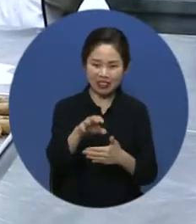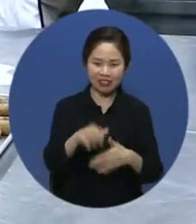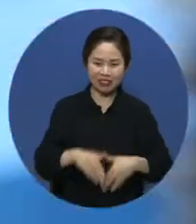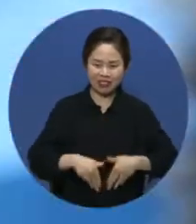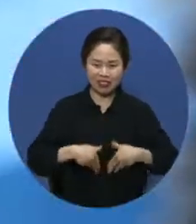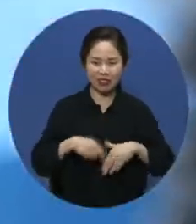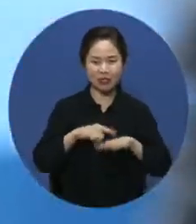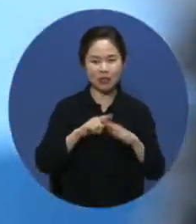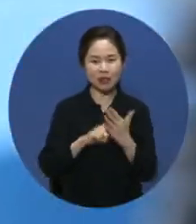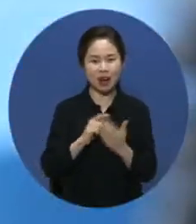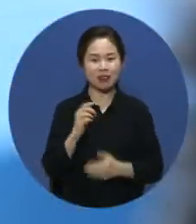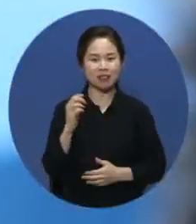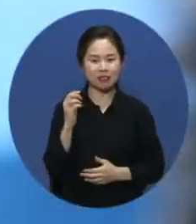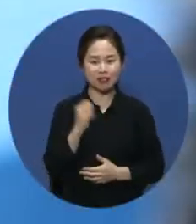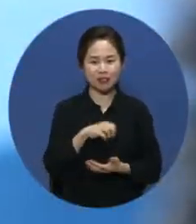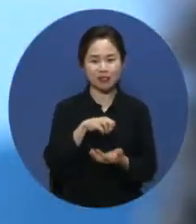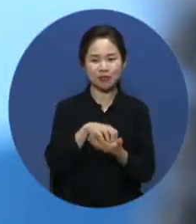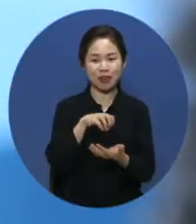만드는 사람들이 있습니다.